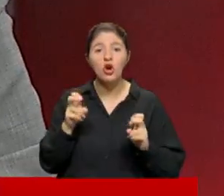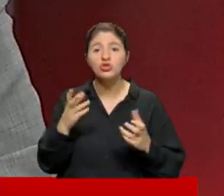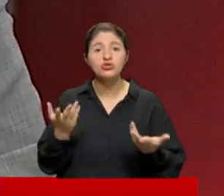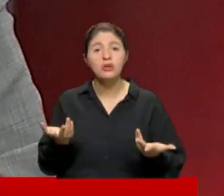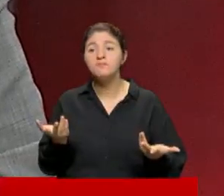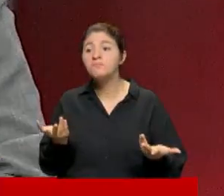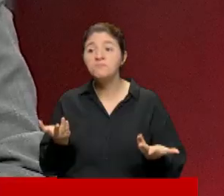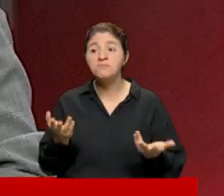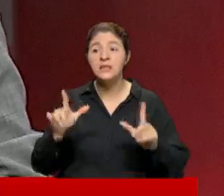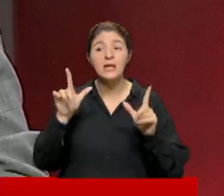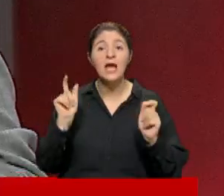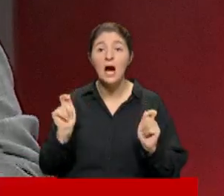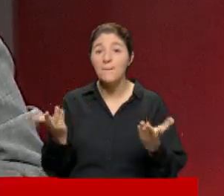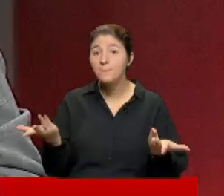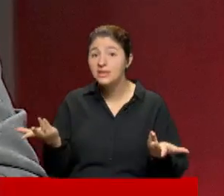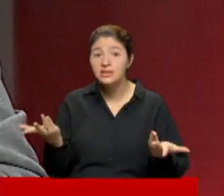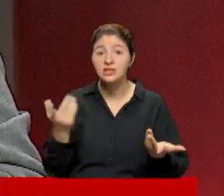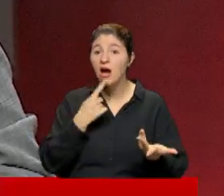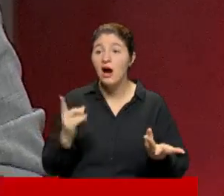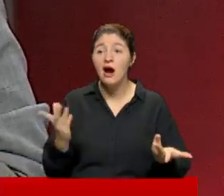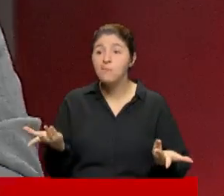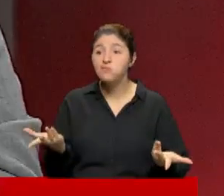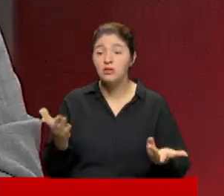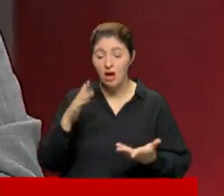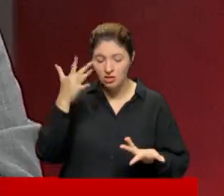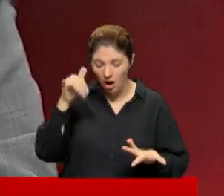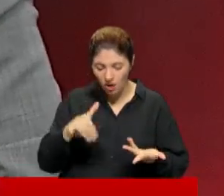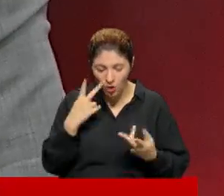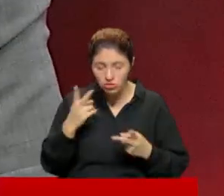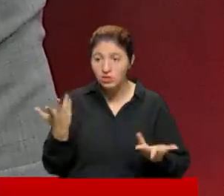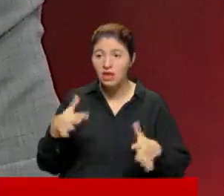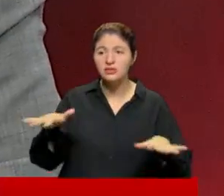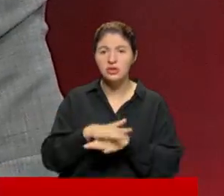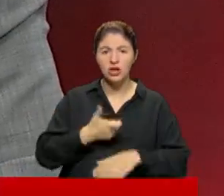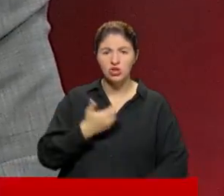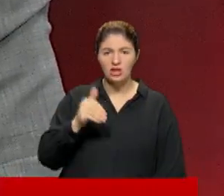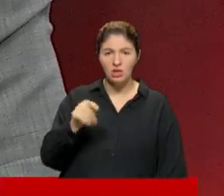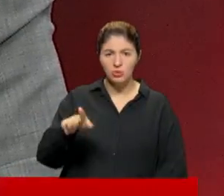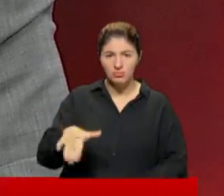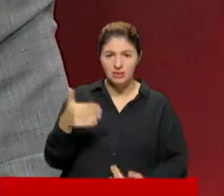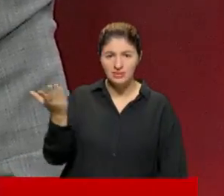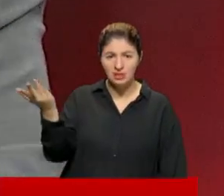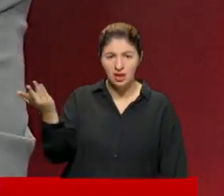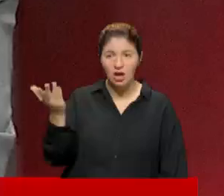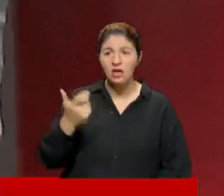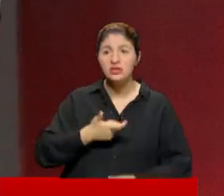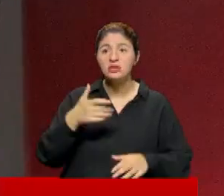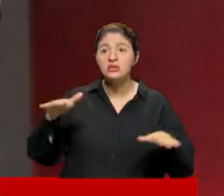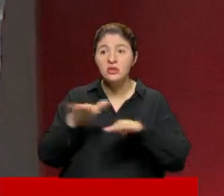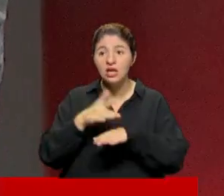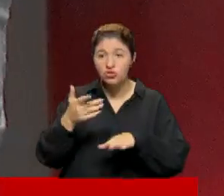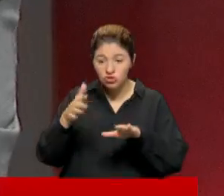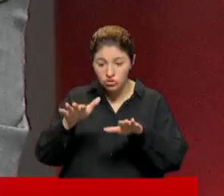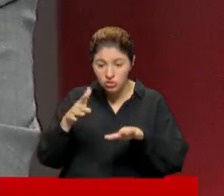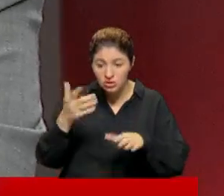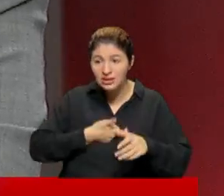konusunda gerekeni yapmadılar söylemediler hangi hak ve özgürlük sansür yasası geliyor bugün meclise ya sansür yasasını bugün